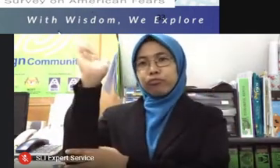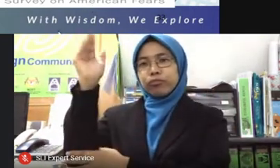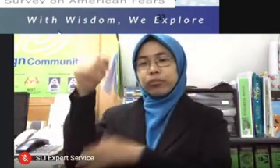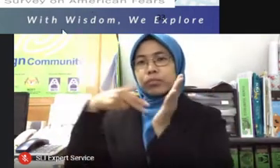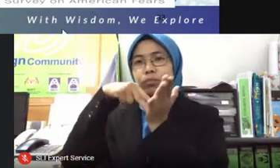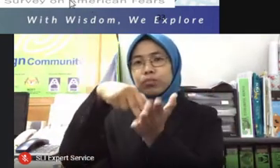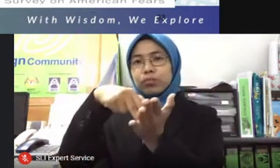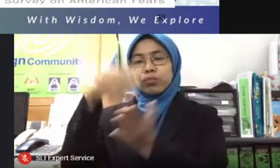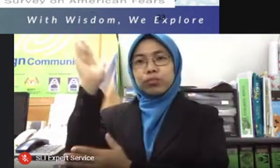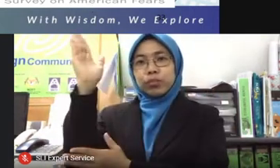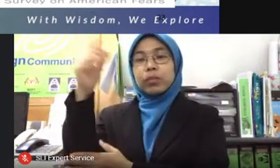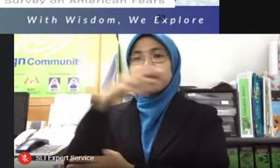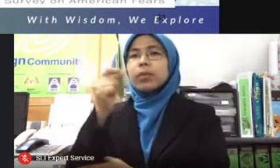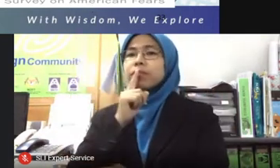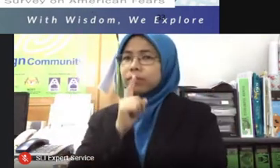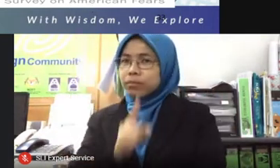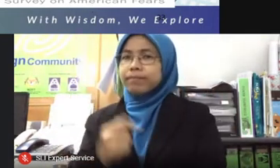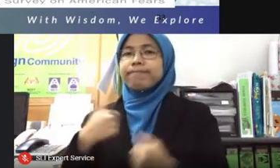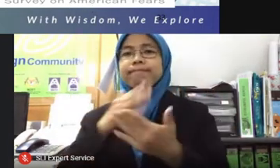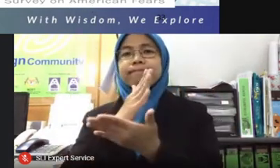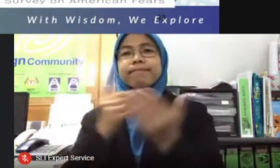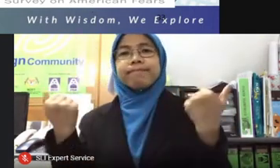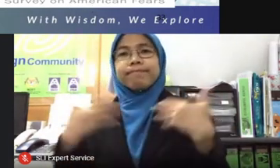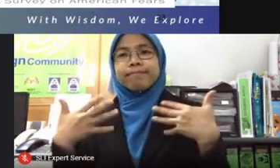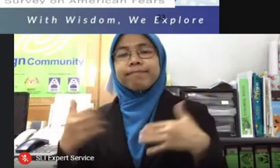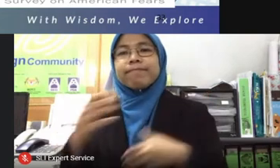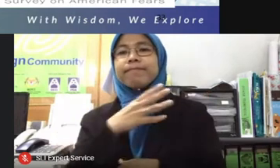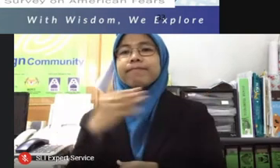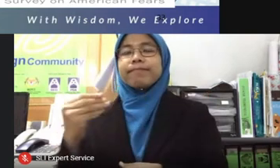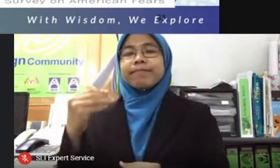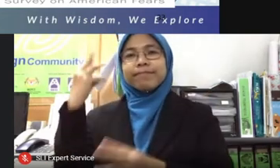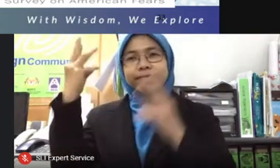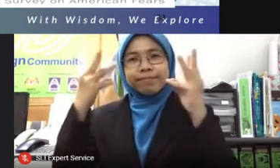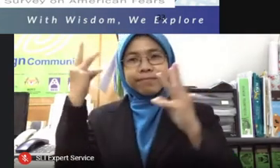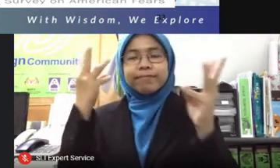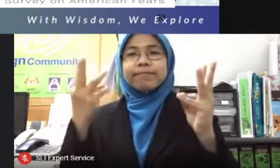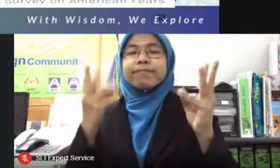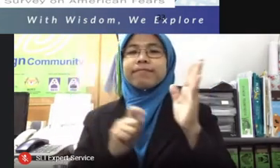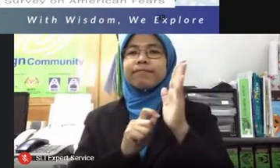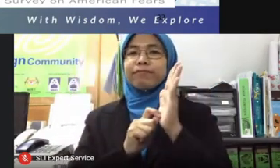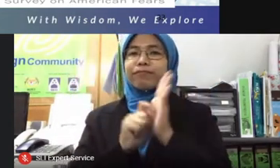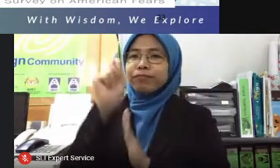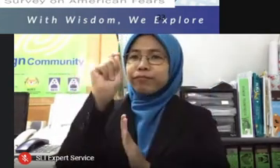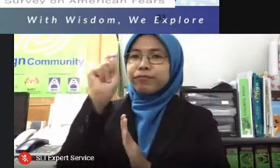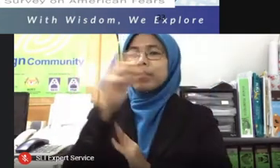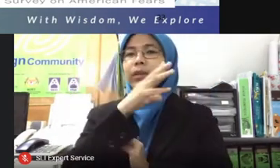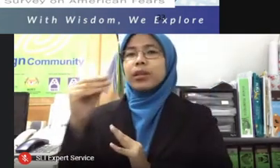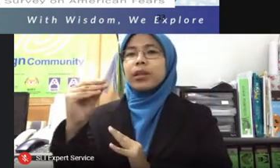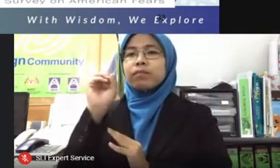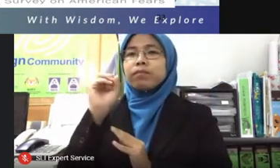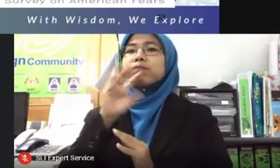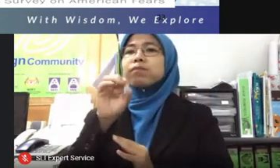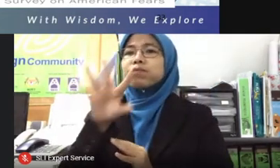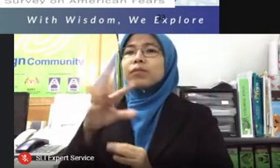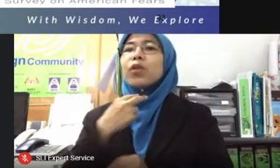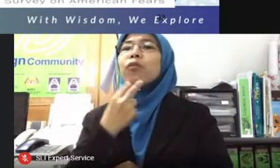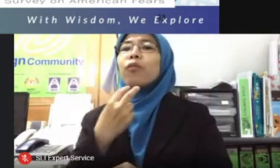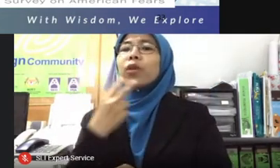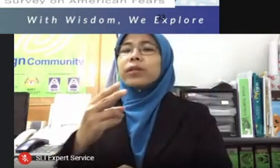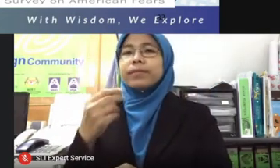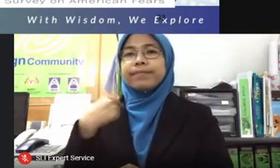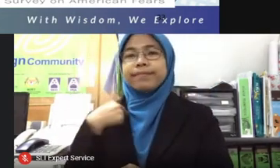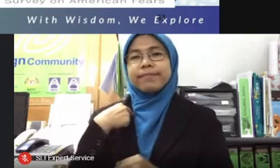satu . Jadi orang takut public speaking, orang takut height ataupun ketinggian, bugs dan animals pun, snake pun orang